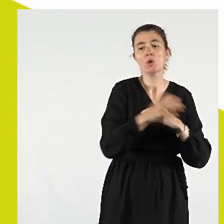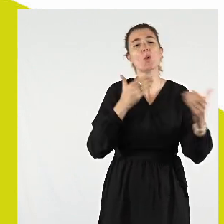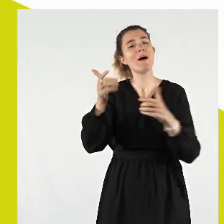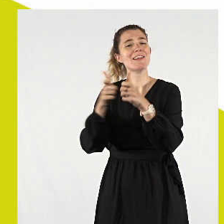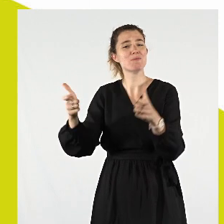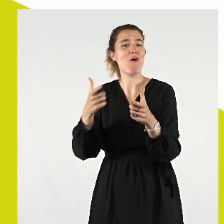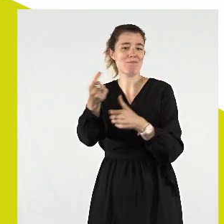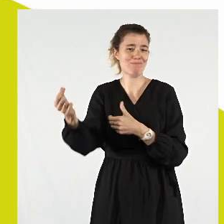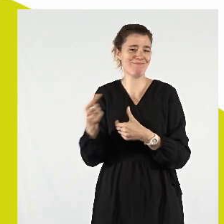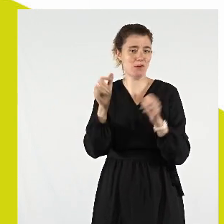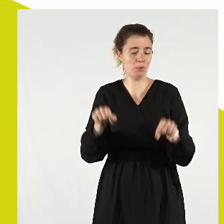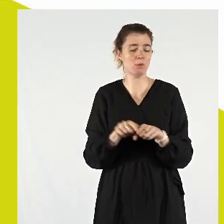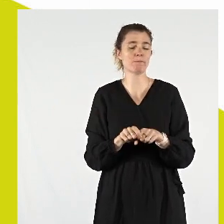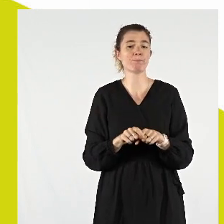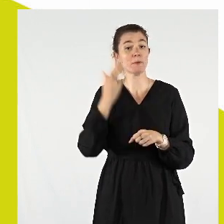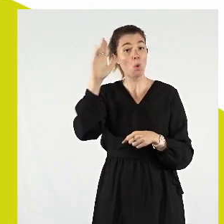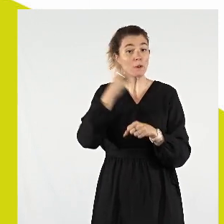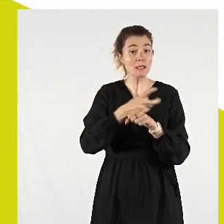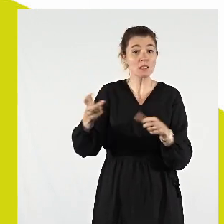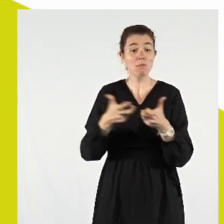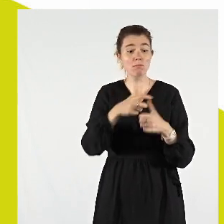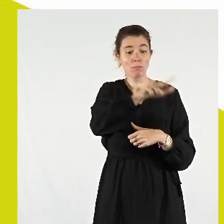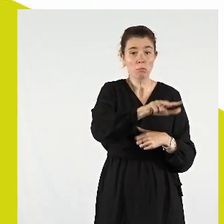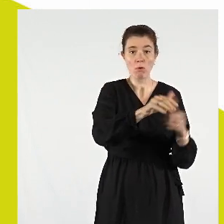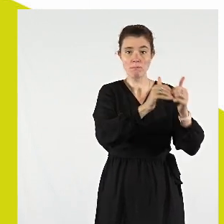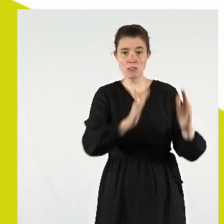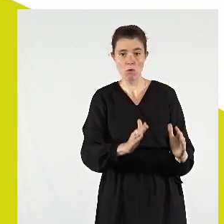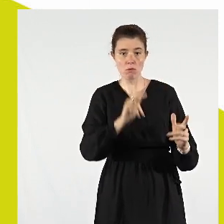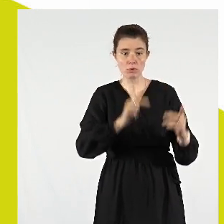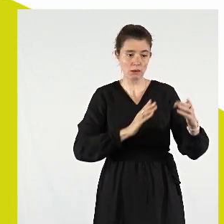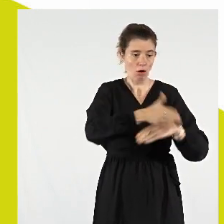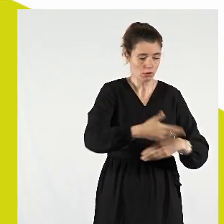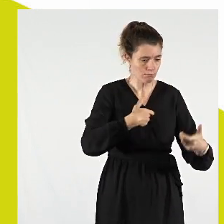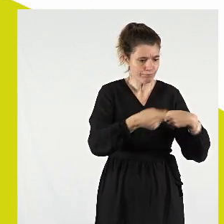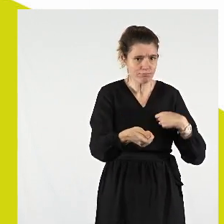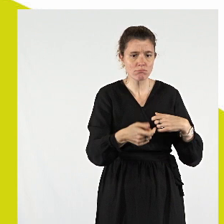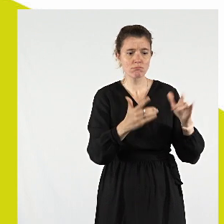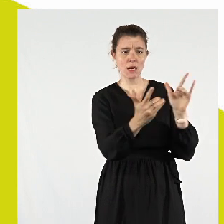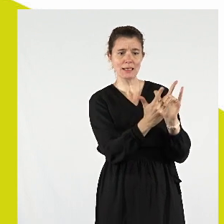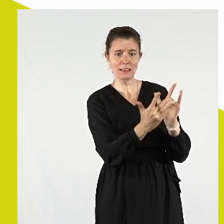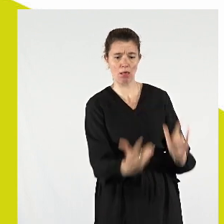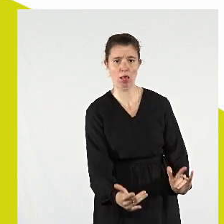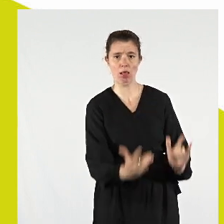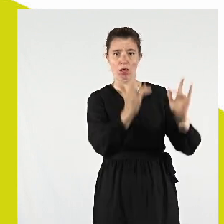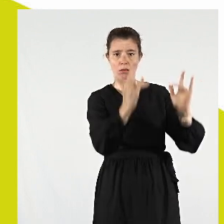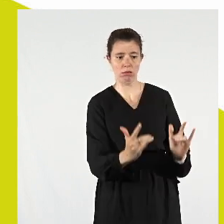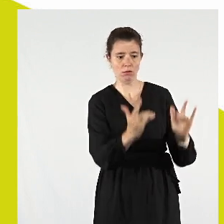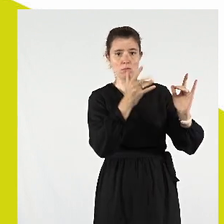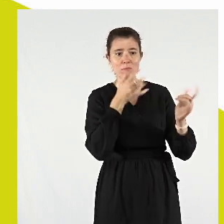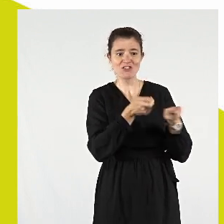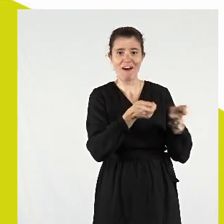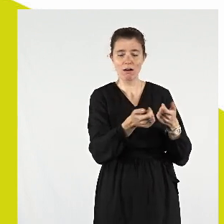d'autres risques qui tiennent au fait que les appartements, les maisons peuvent ne pas être adaptés, les lits peuvent ne pas être à hauteur variable. Bref, il y a une